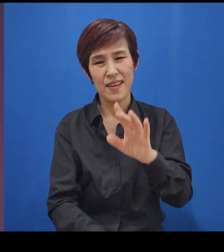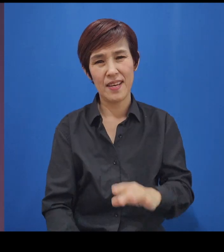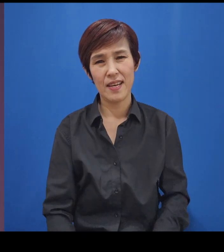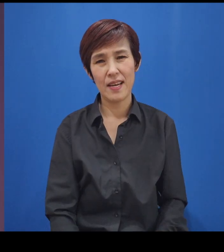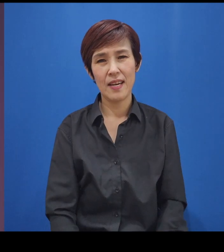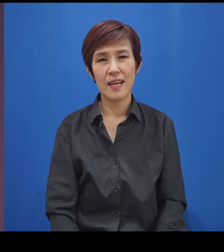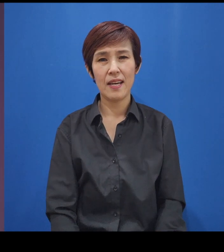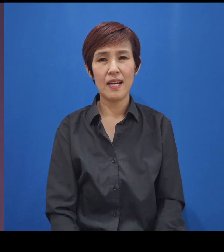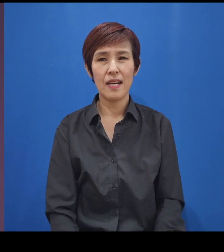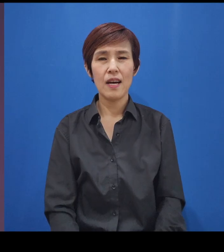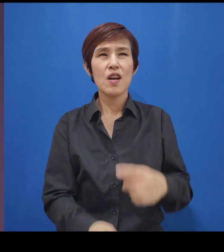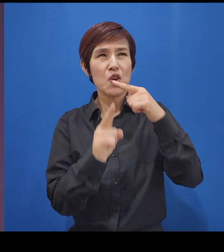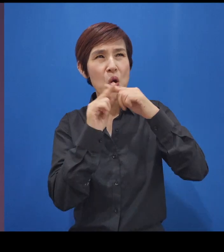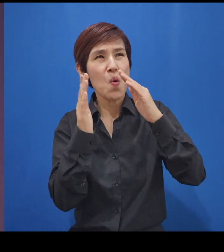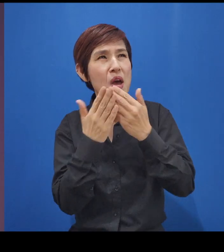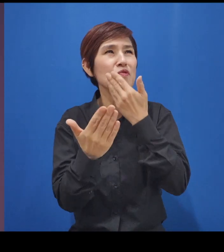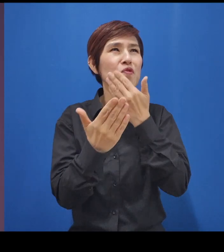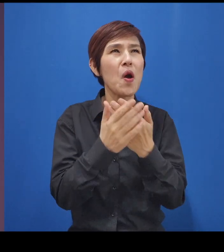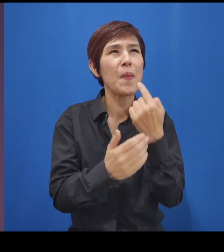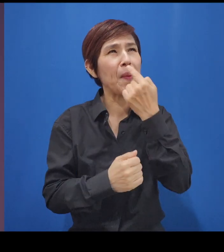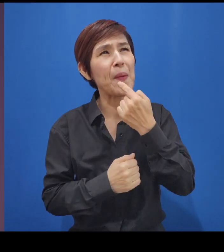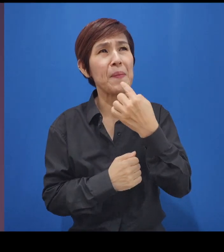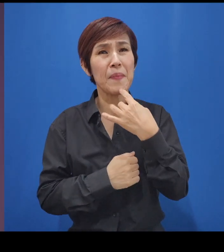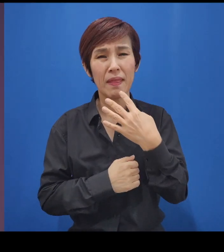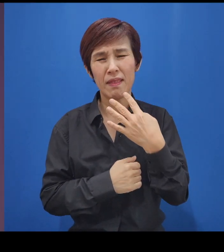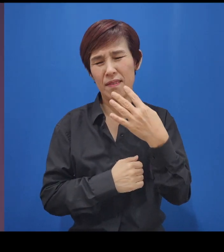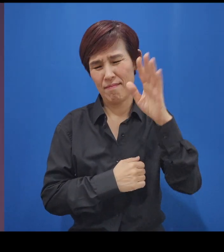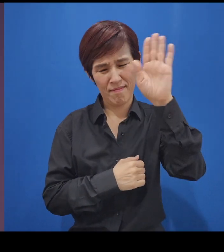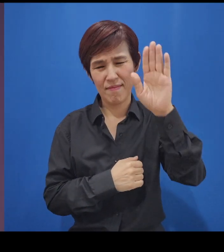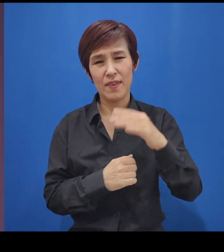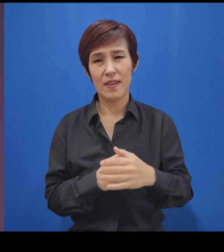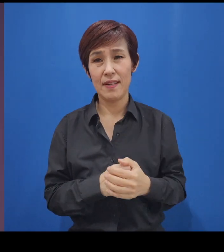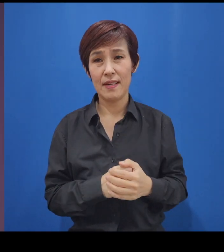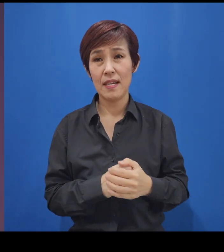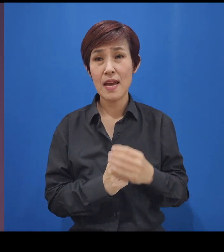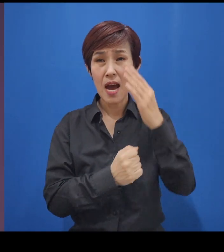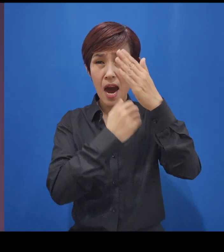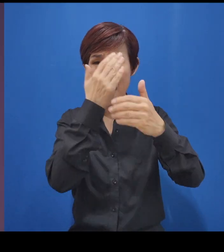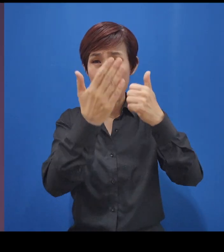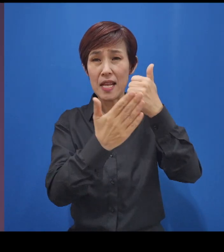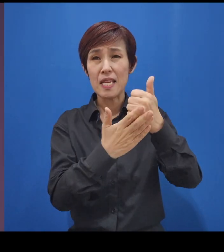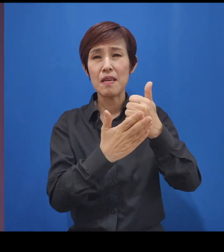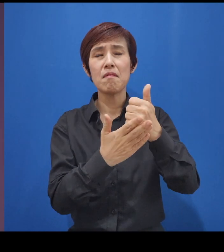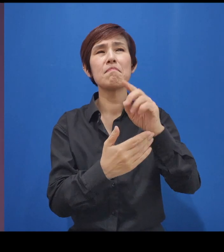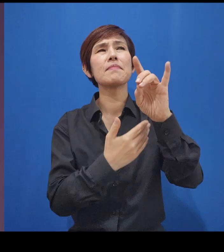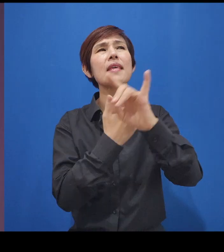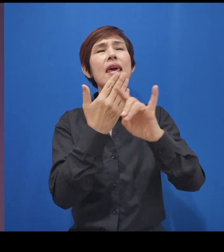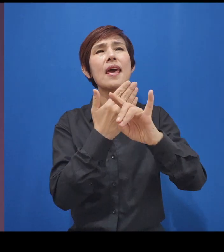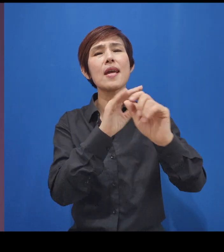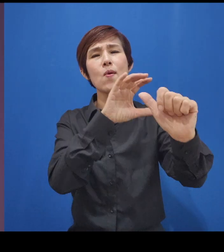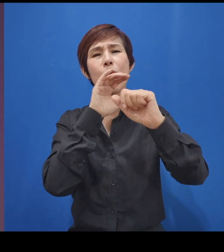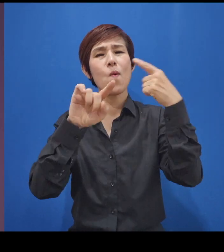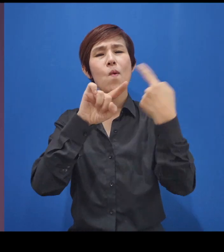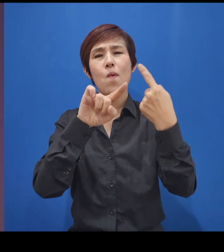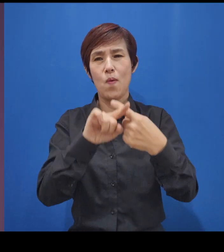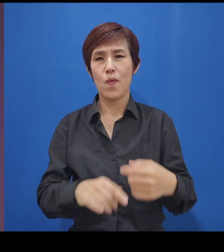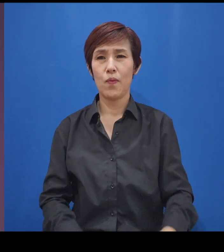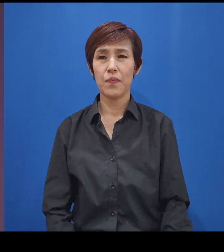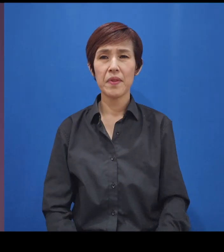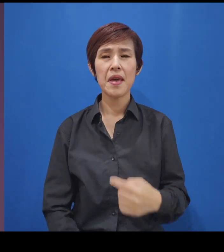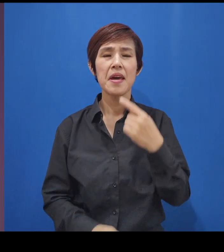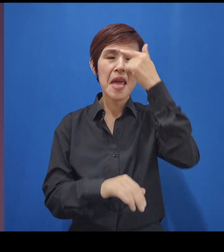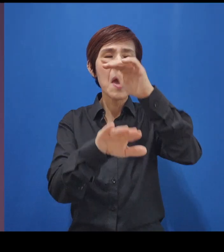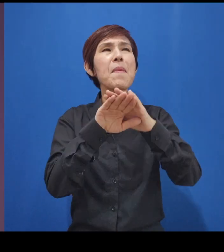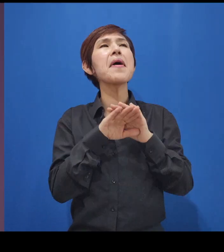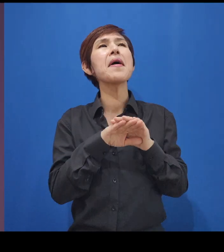그거 입에 달고 산다고 진짜 하나님 사랑하는 거 아니에요. 그건 하나님을 명분으로 삼는 것 뿐이에요.